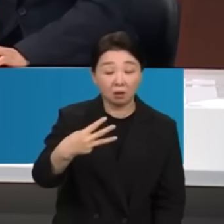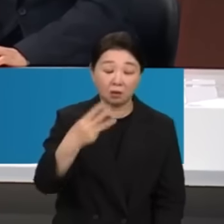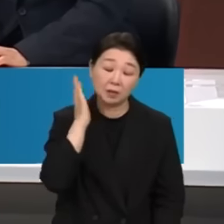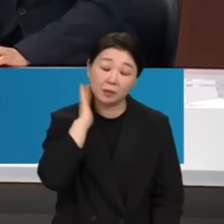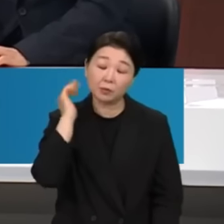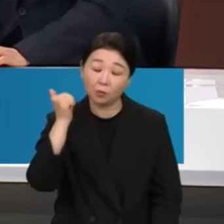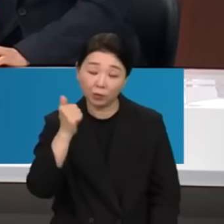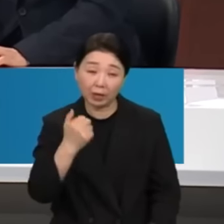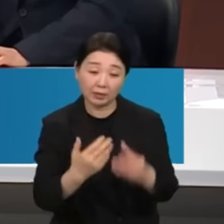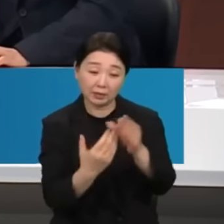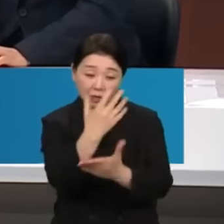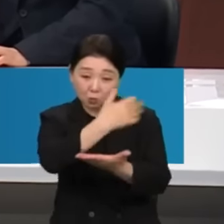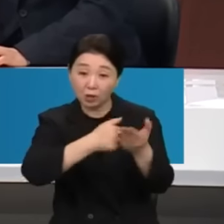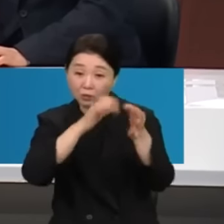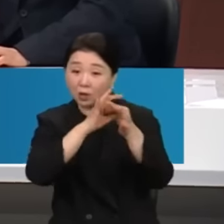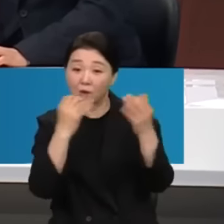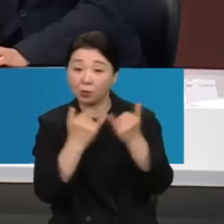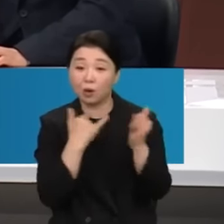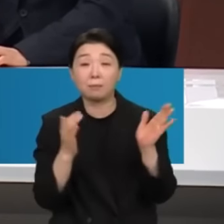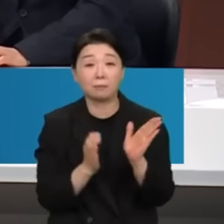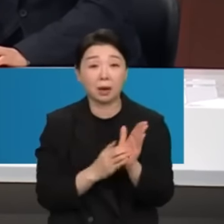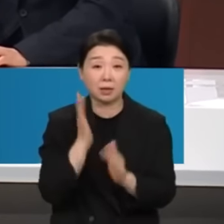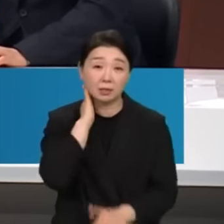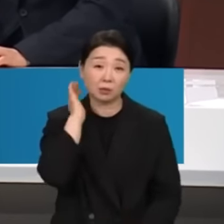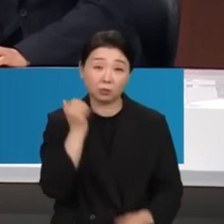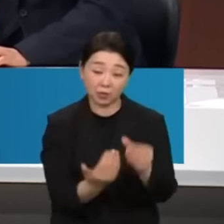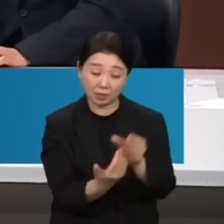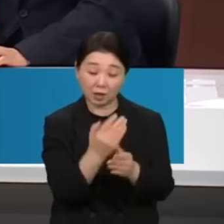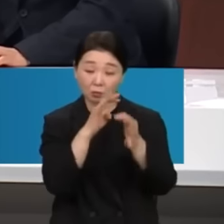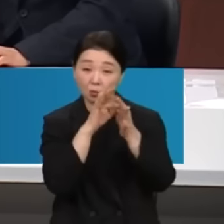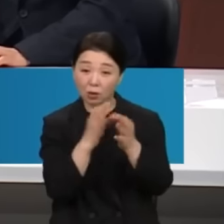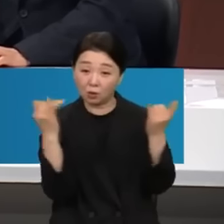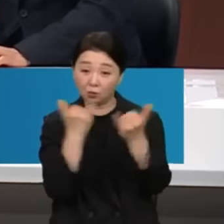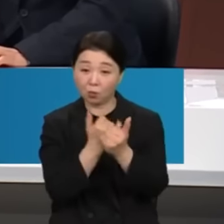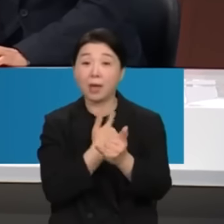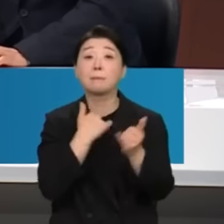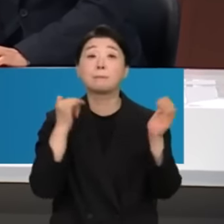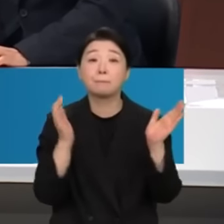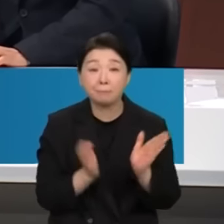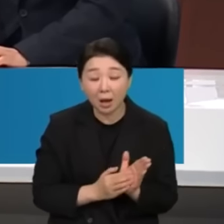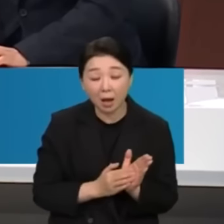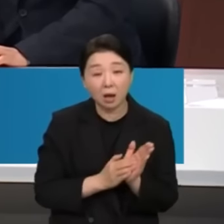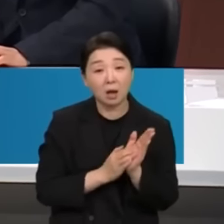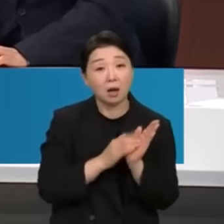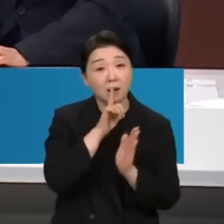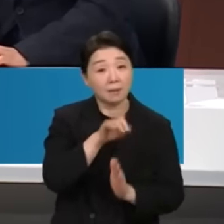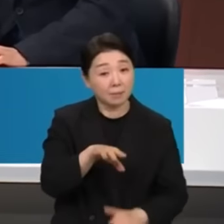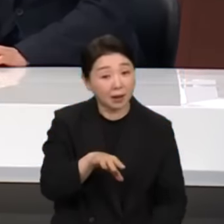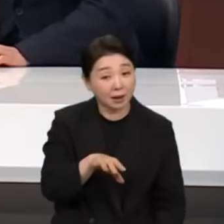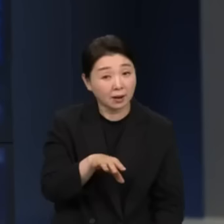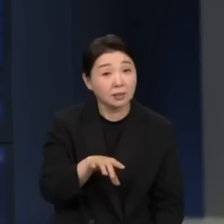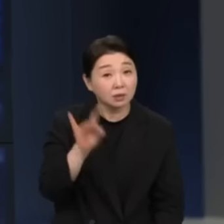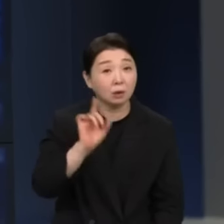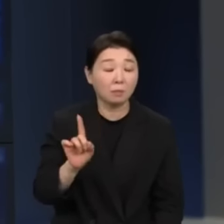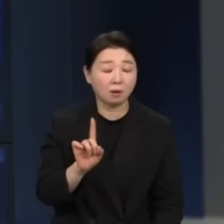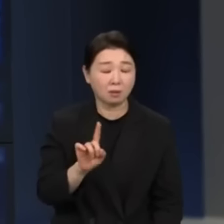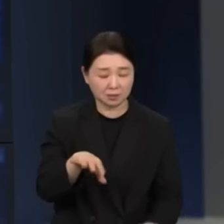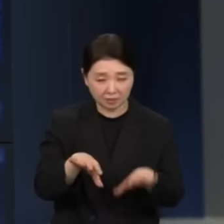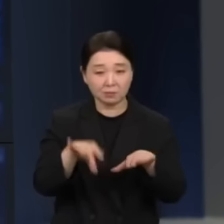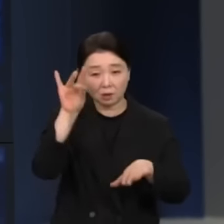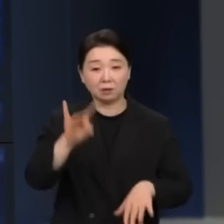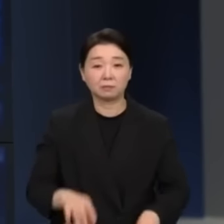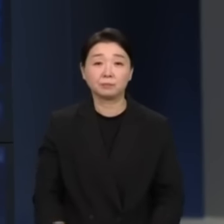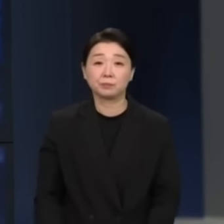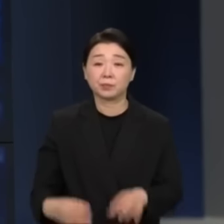회수와 관련해서 통화했다고 했는데 이렇게 대통령과 사건과 관련해서 통화한 거다. 말 나온 적 있습니까? 그런 적 없습니다. 하지만